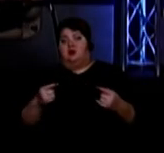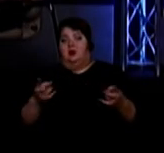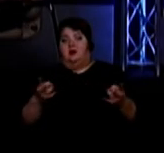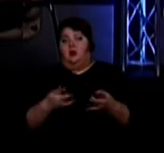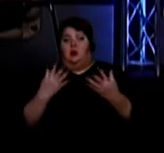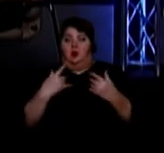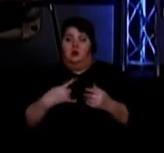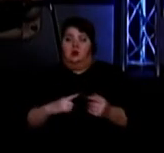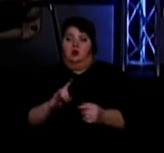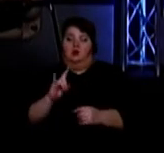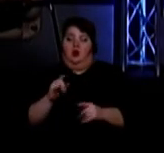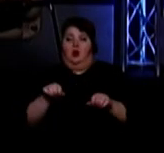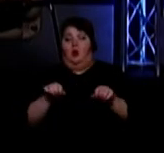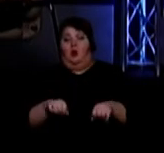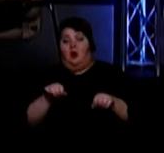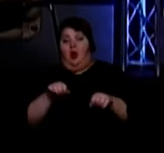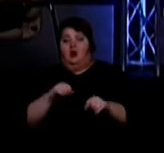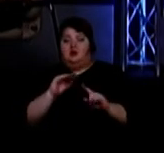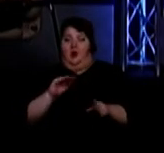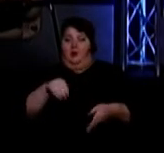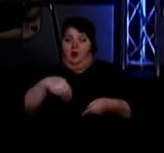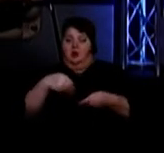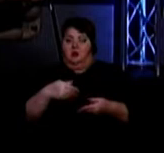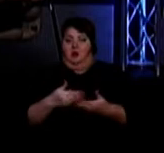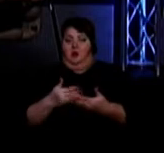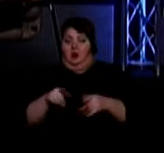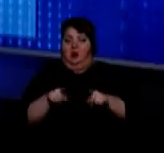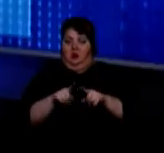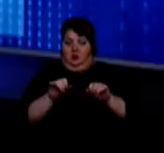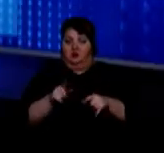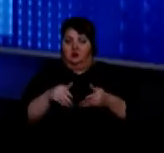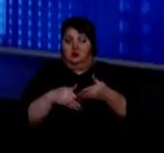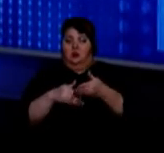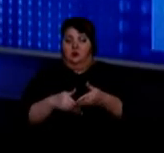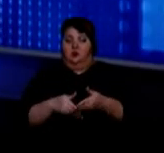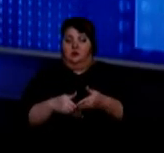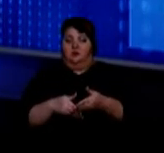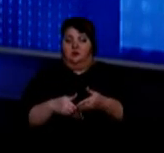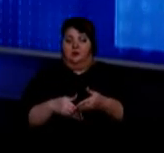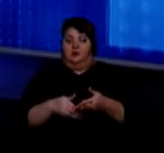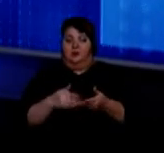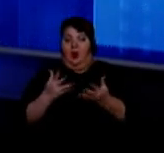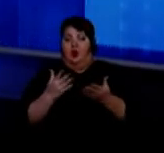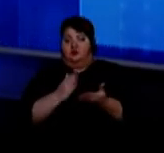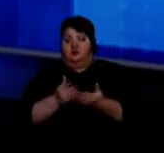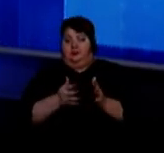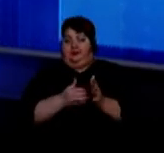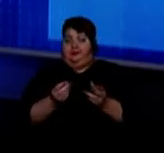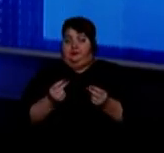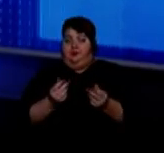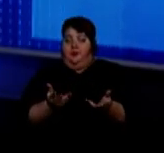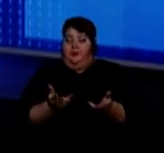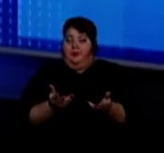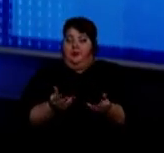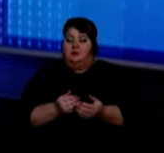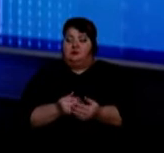коли народиться дитина, коляска, підгузники і тому подібне, це можуть їй допомогти? Ви знаєте, якщо нас... є матеріальна скрута. Так.